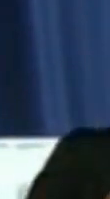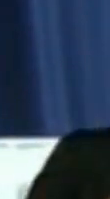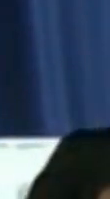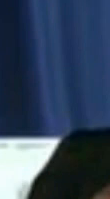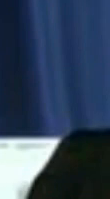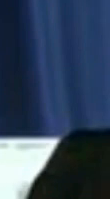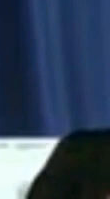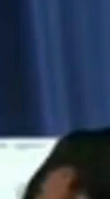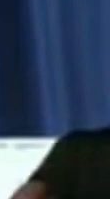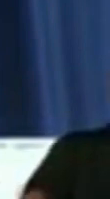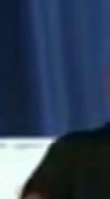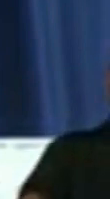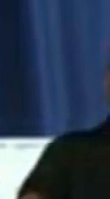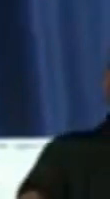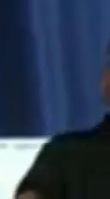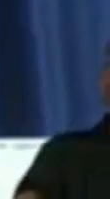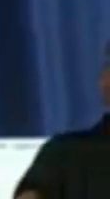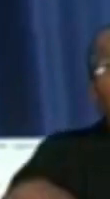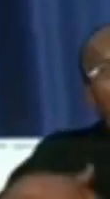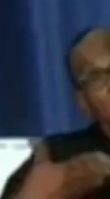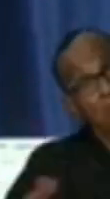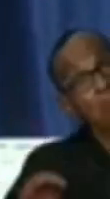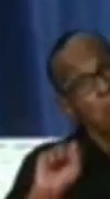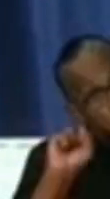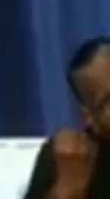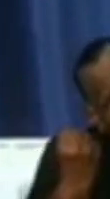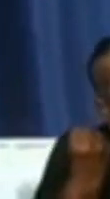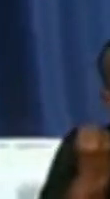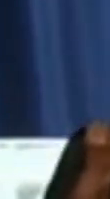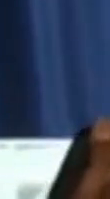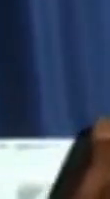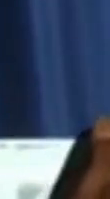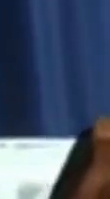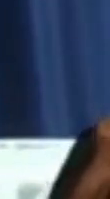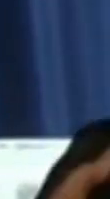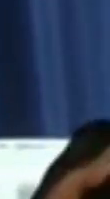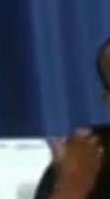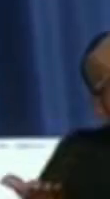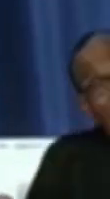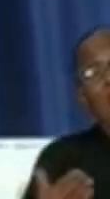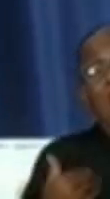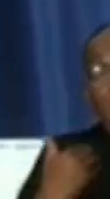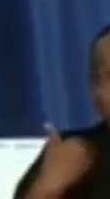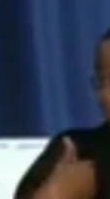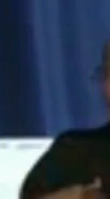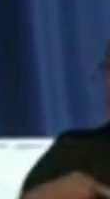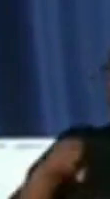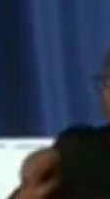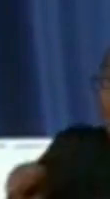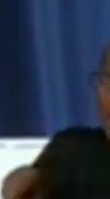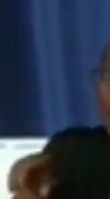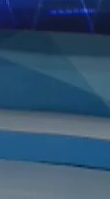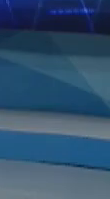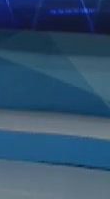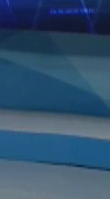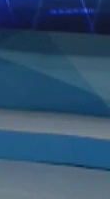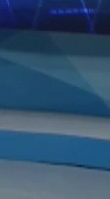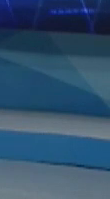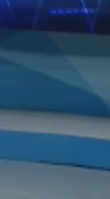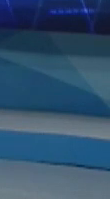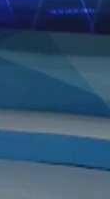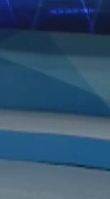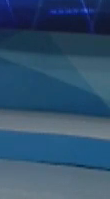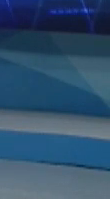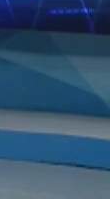gaan worden genomen, waar we toch de mogelijkheid nog hebben om 100 mensen te kunnen faciliteren.